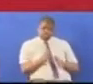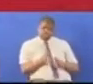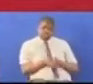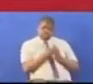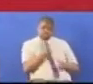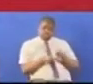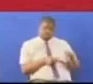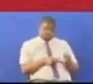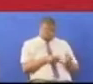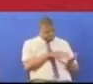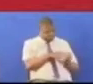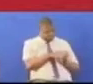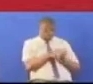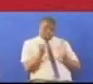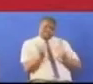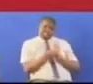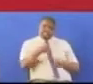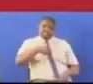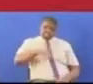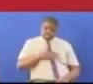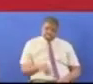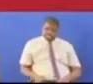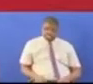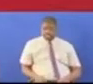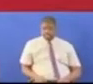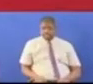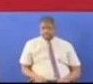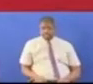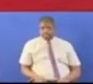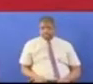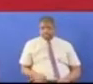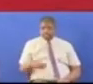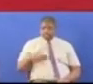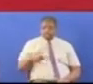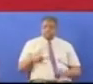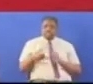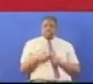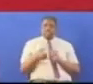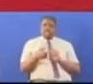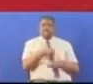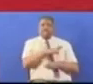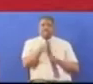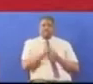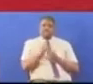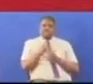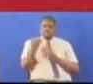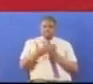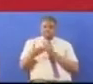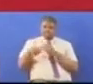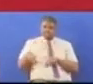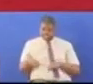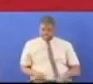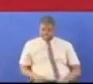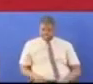pia kwamba katika sheria yetu ya The Natural Wealth and Resources Permanent Sovereignty Act,